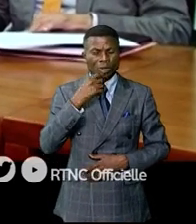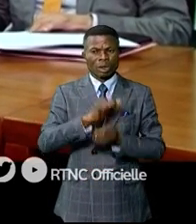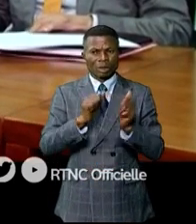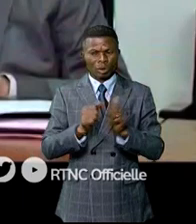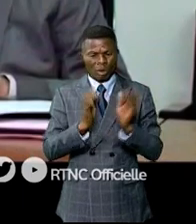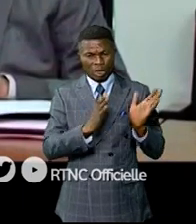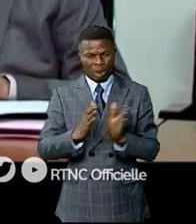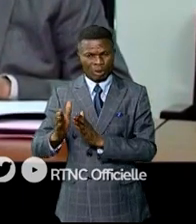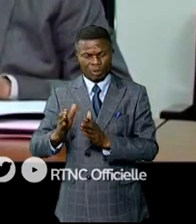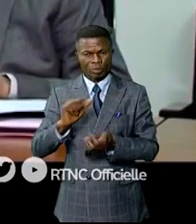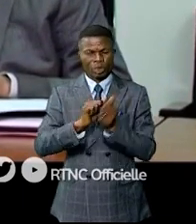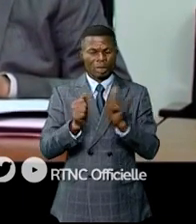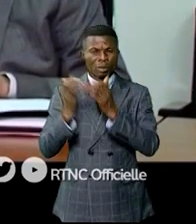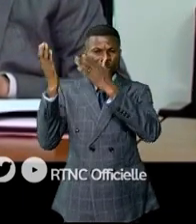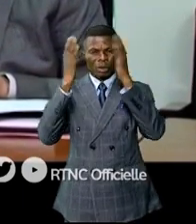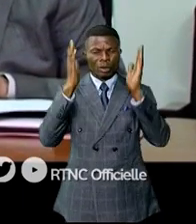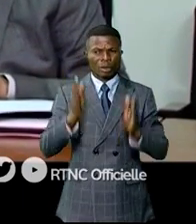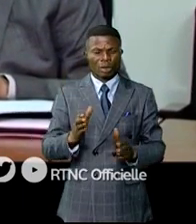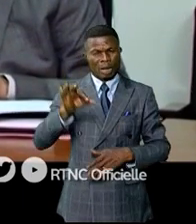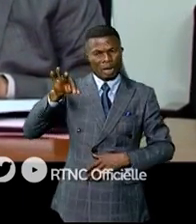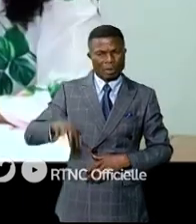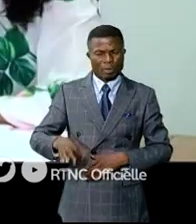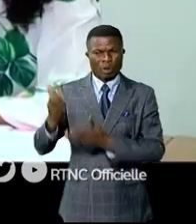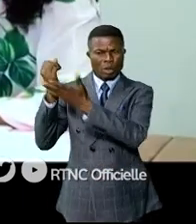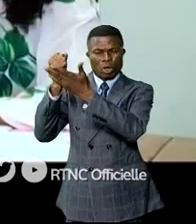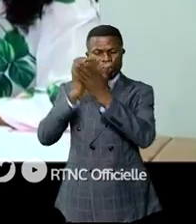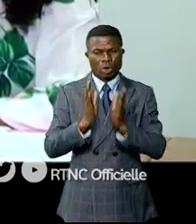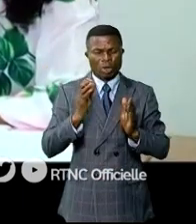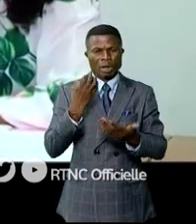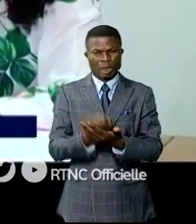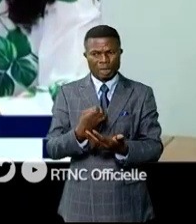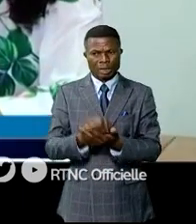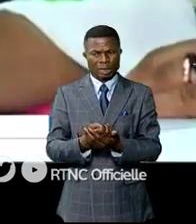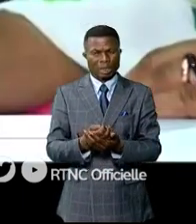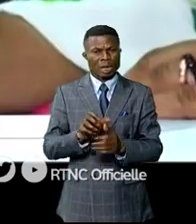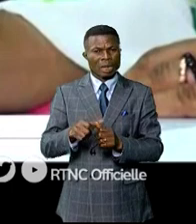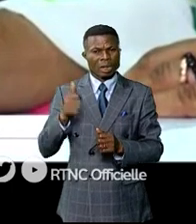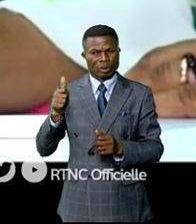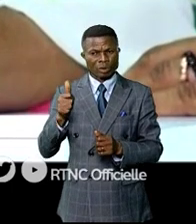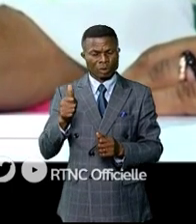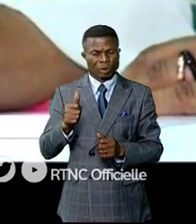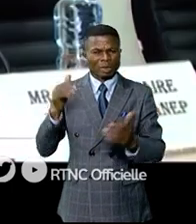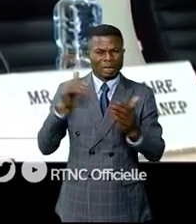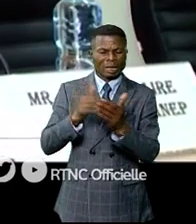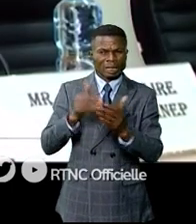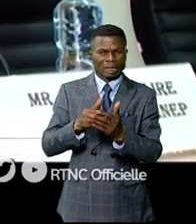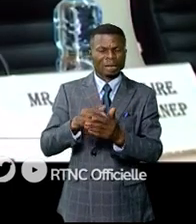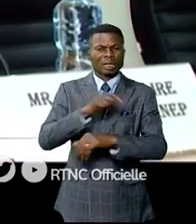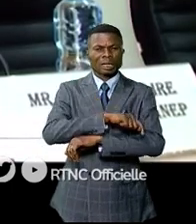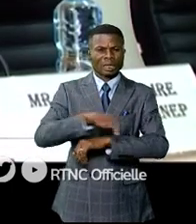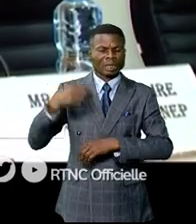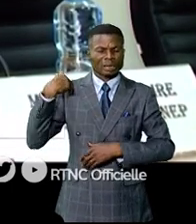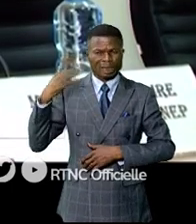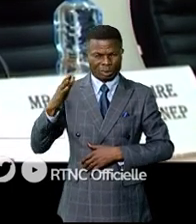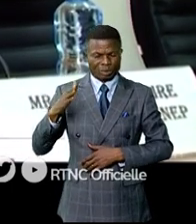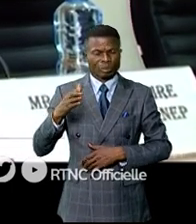de l'amélioration du climat des affaires en faveur des opérateurs économiques en évitant les tracasseries judiciaires. À ce